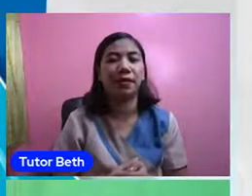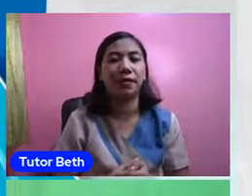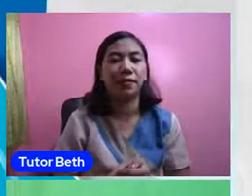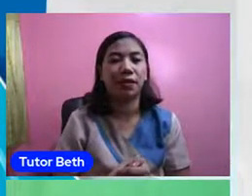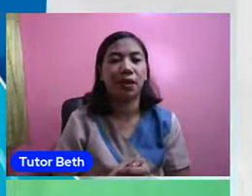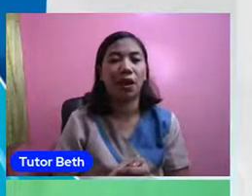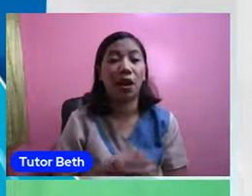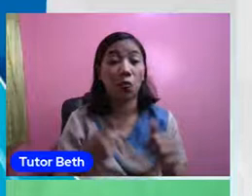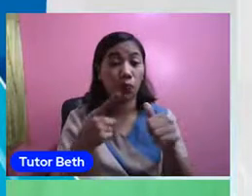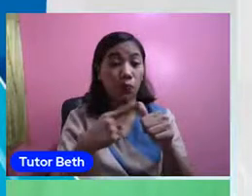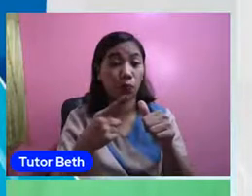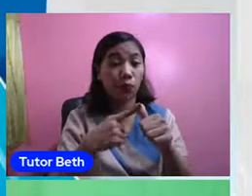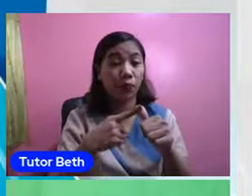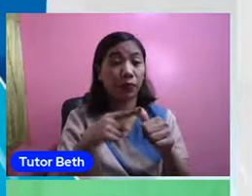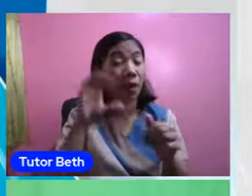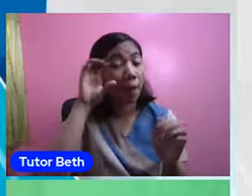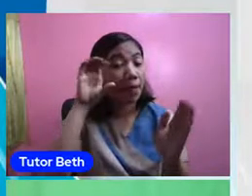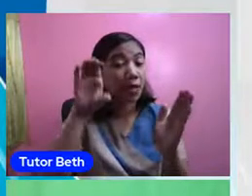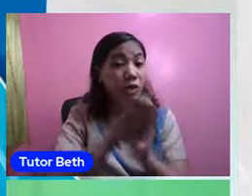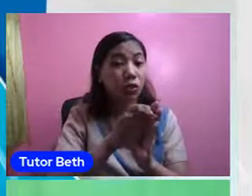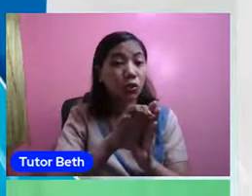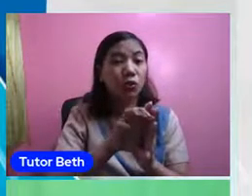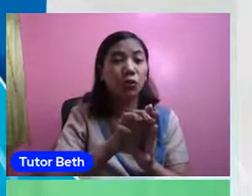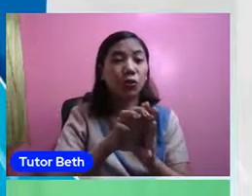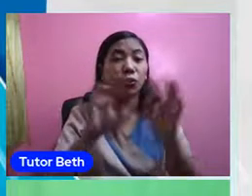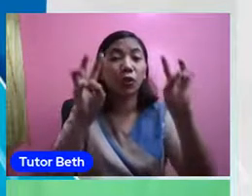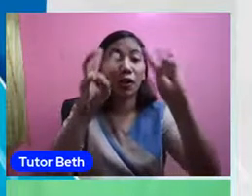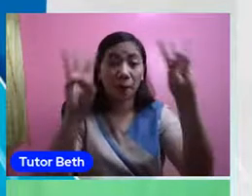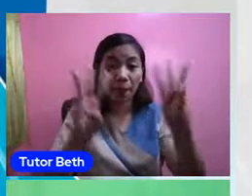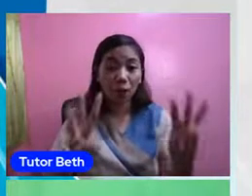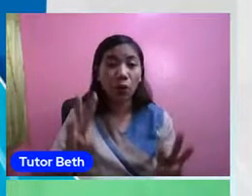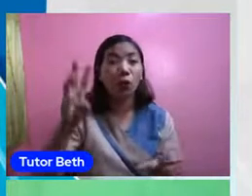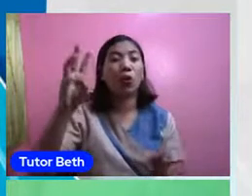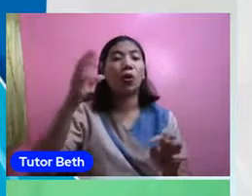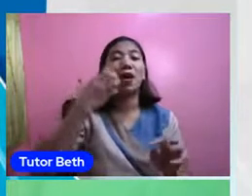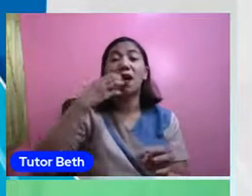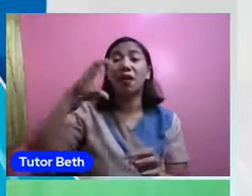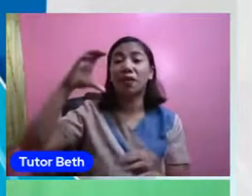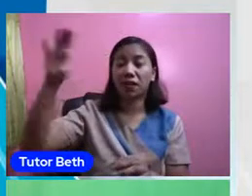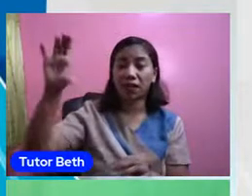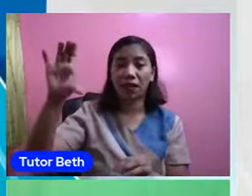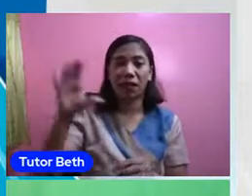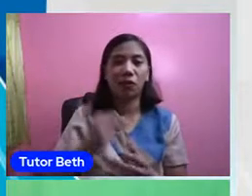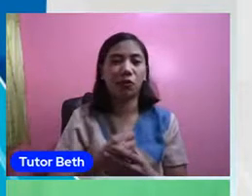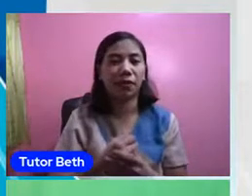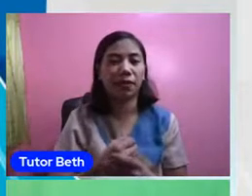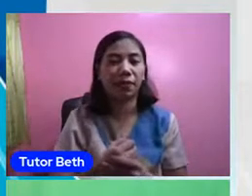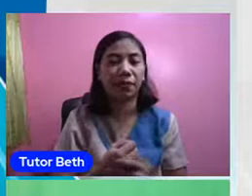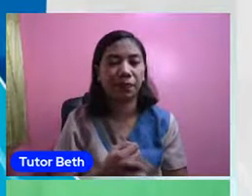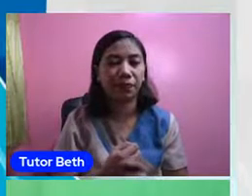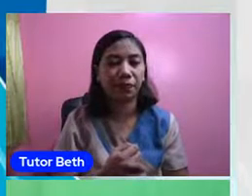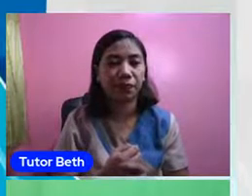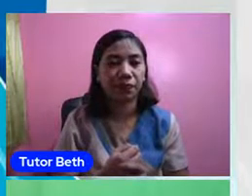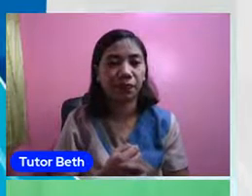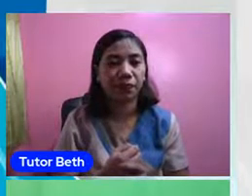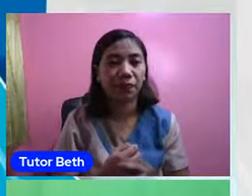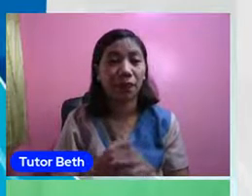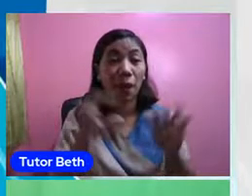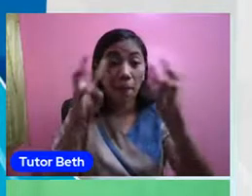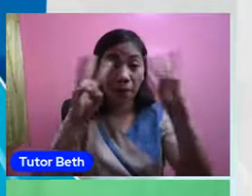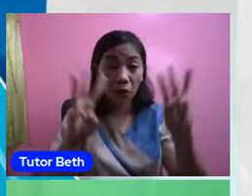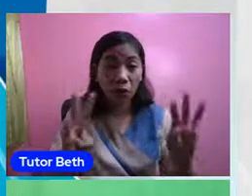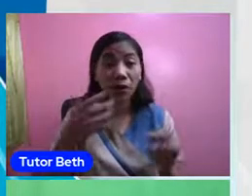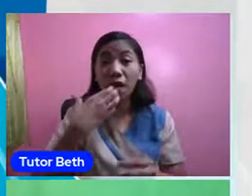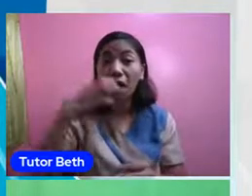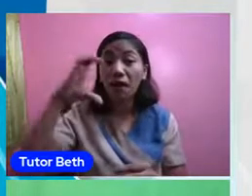tag-ulan. Okay. Okay. Isa-isay natin. Kapag panahon daw ng tag-araw, ang tag-araw daw